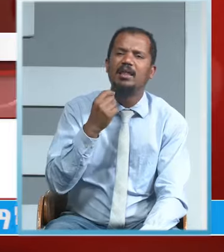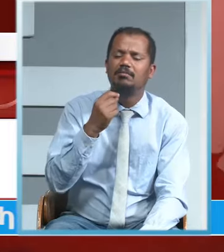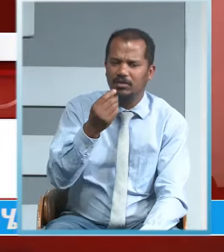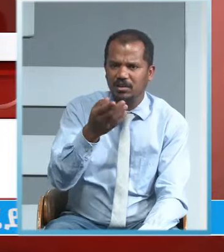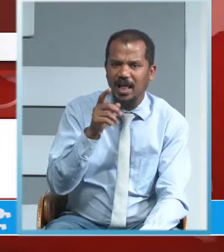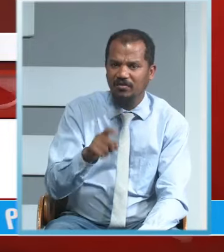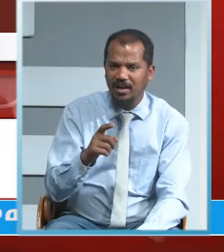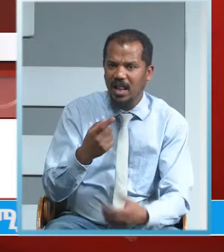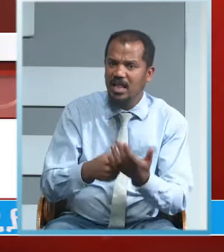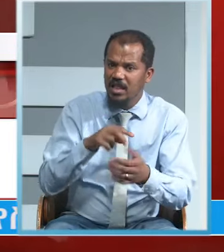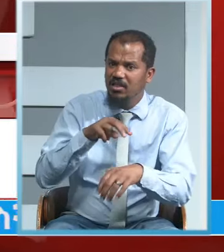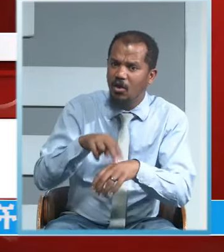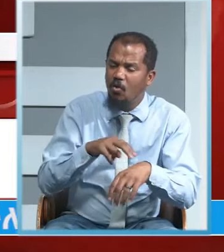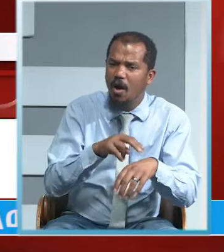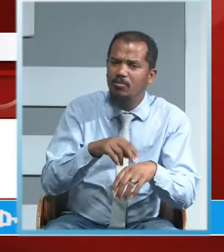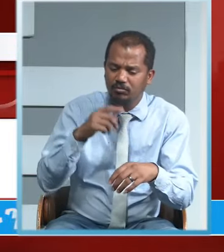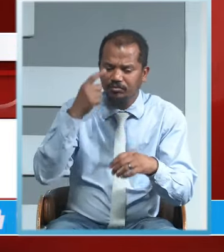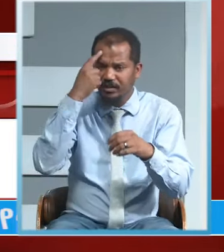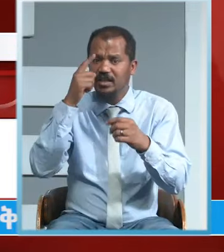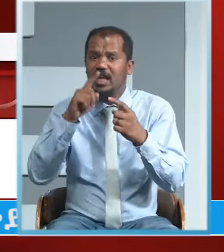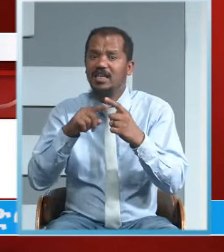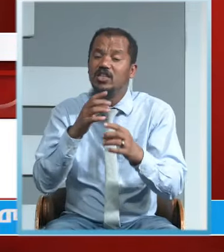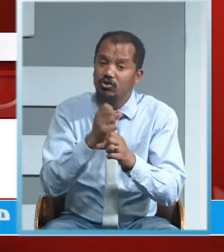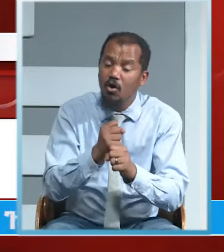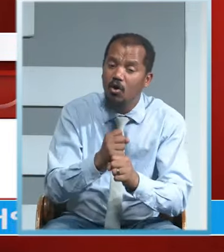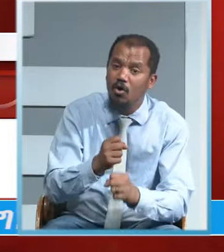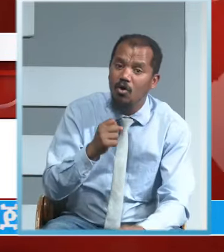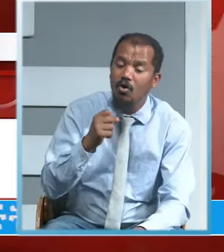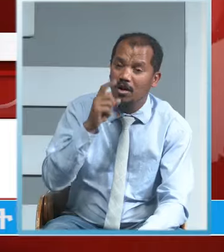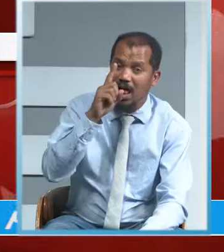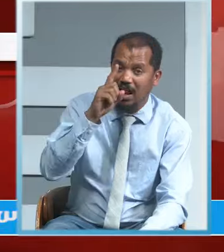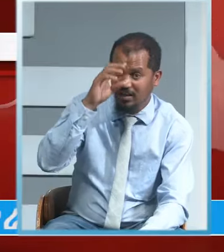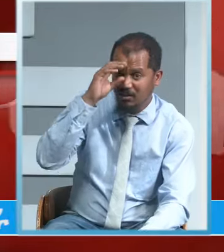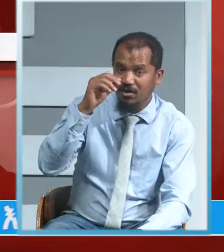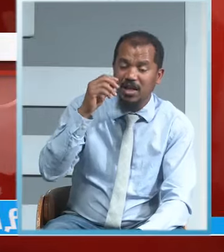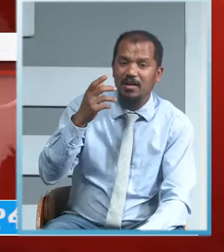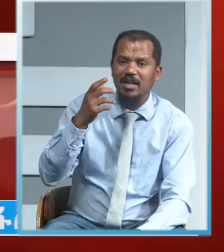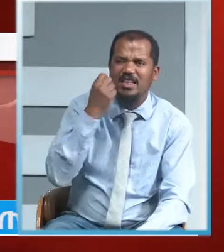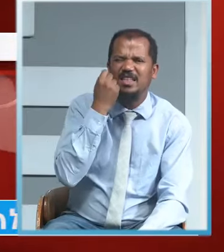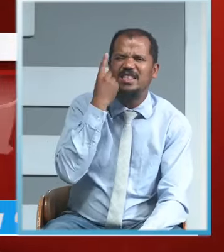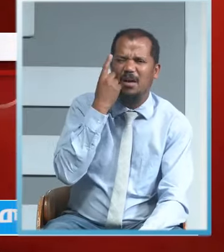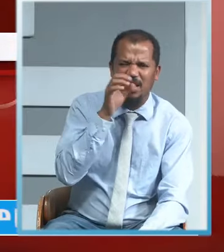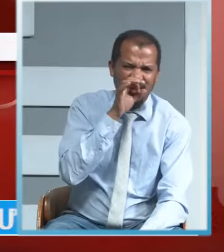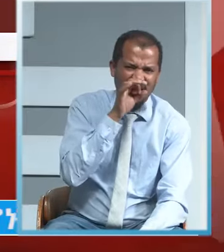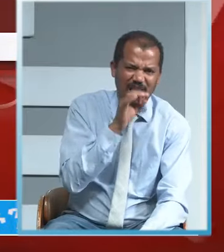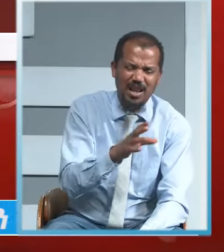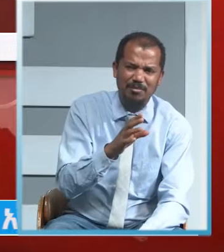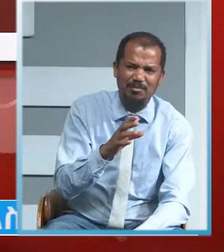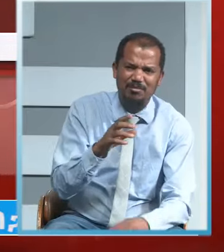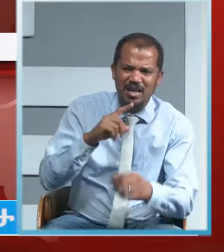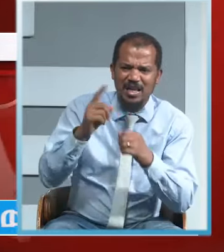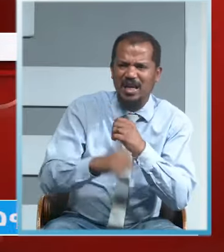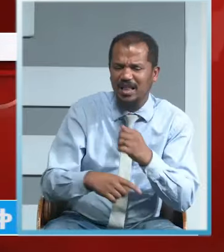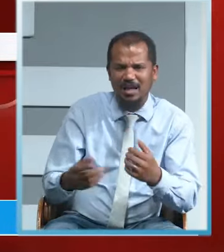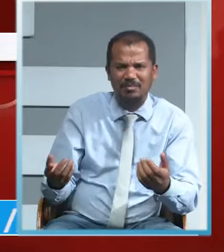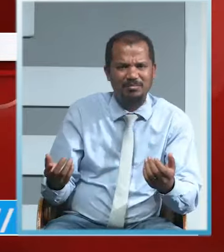የሚል ተቋሙም እንደ ቅል ይዞ እየሰራ ይገኝ። ምክንያቱም አንድ ሰው ግንዛቤ ሳይፈጠርለት ቢቀጣ መልሶ